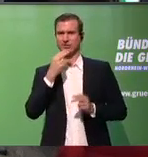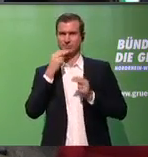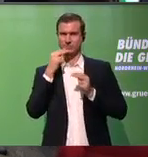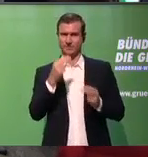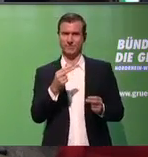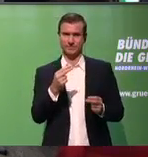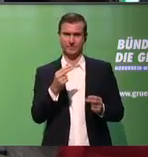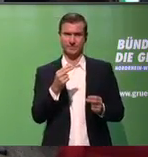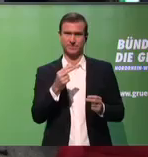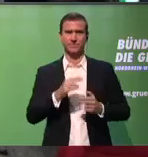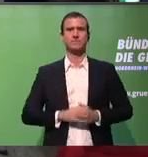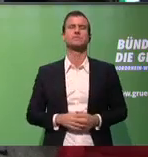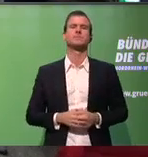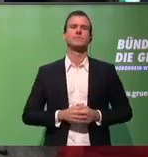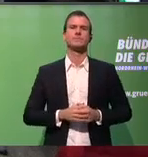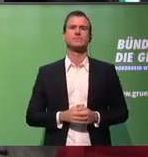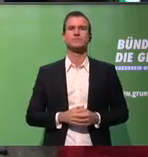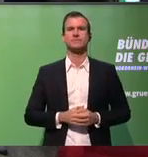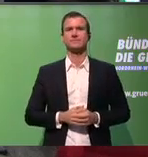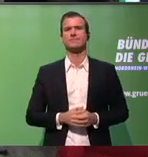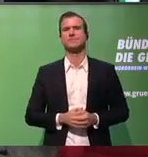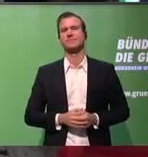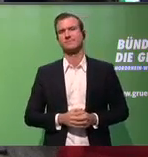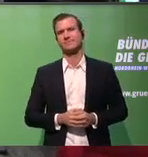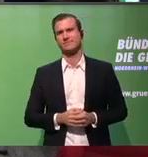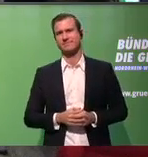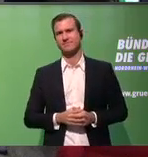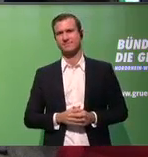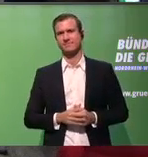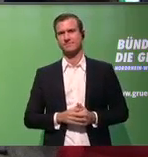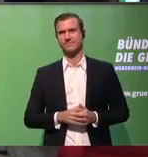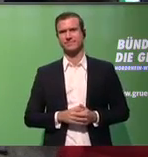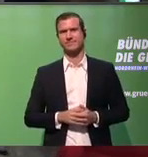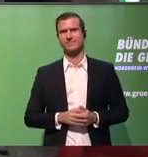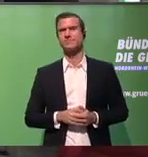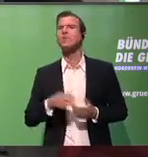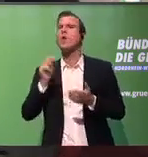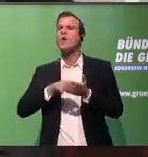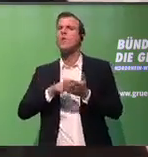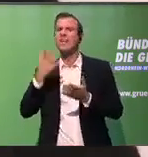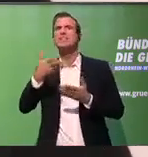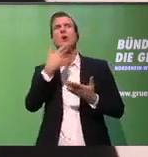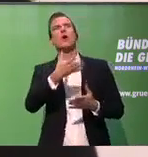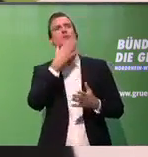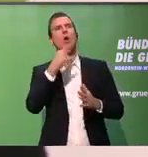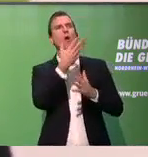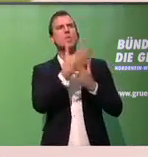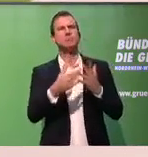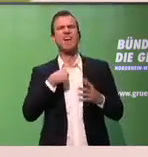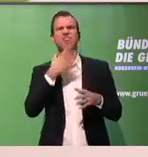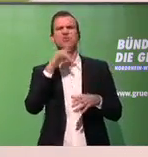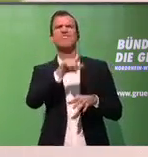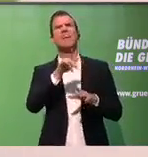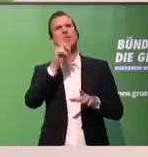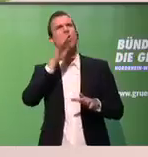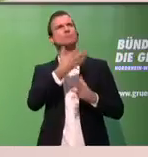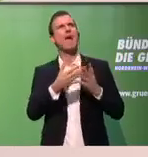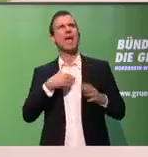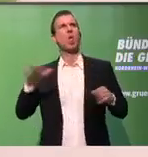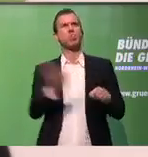stop killing you. Ich werde in diesem Fall Englisch antworten, um Ihre wunderschöne Sprache nicht länger zu massakrieren.